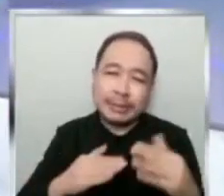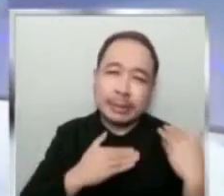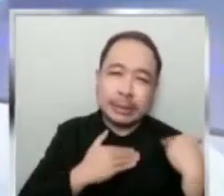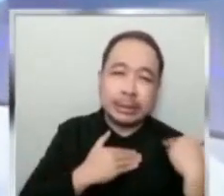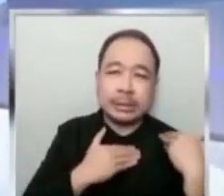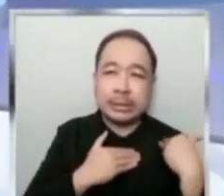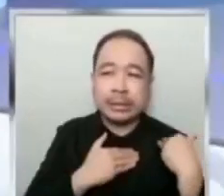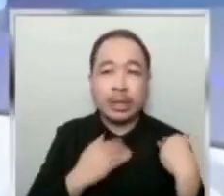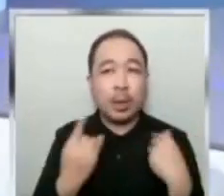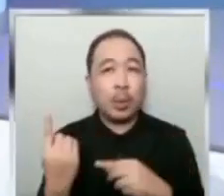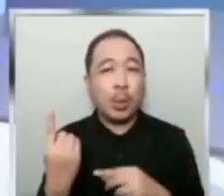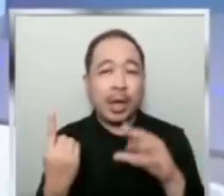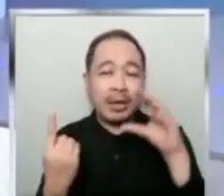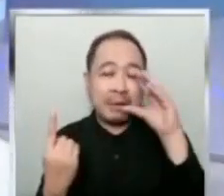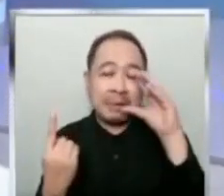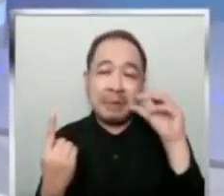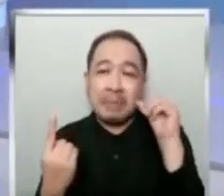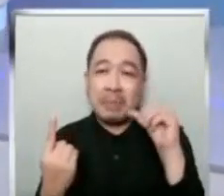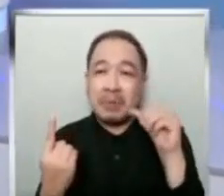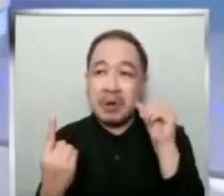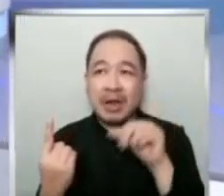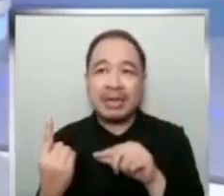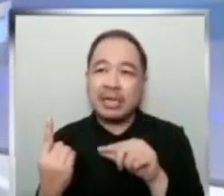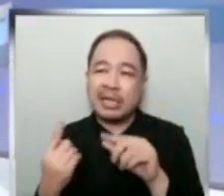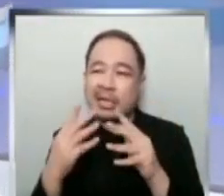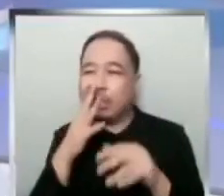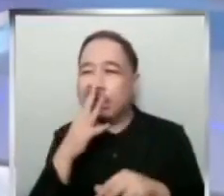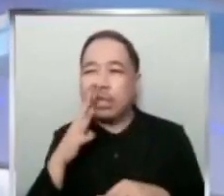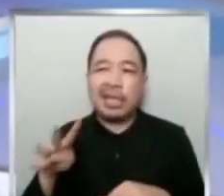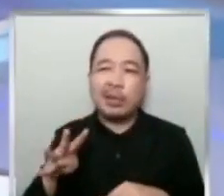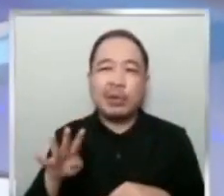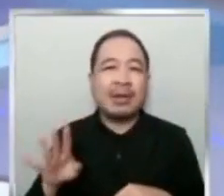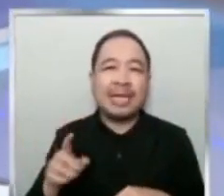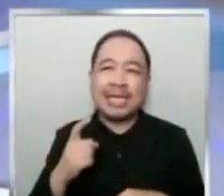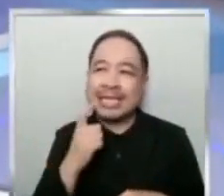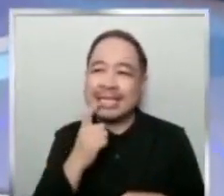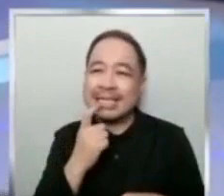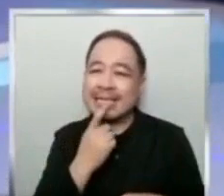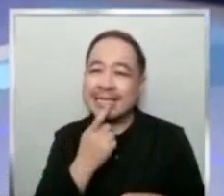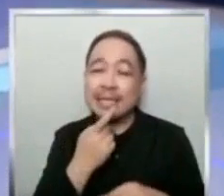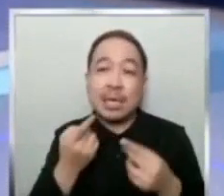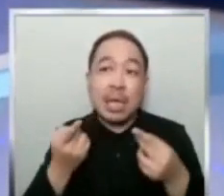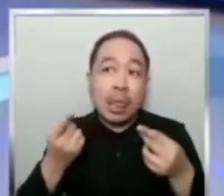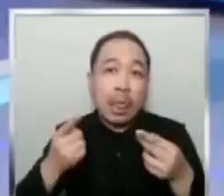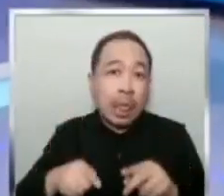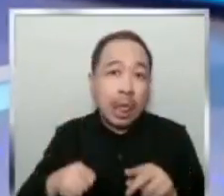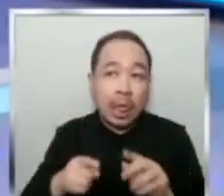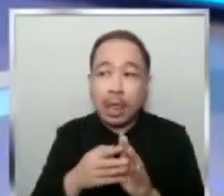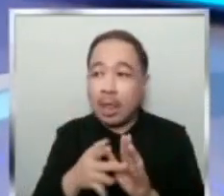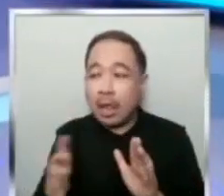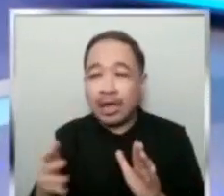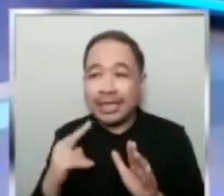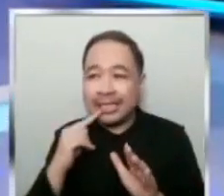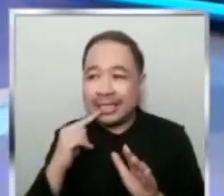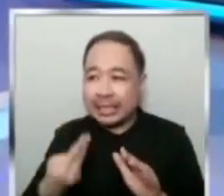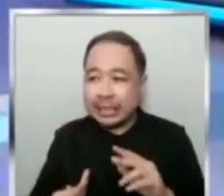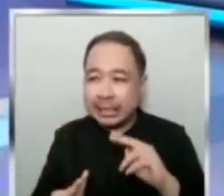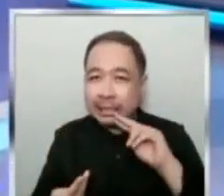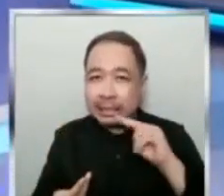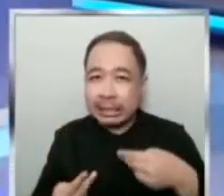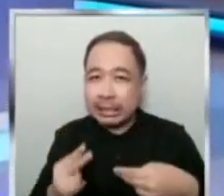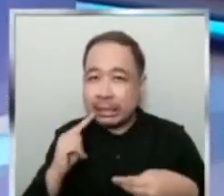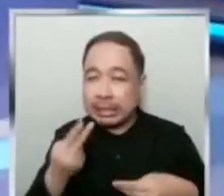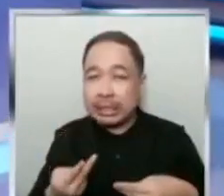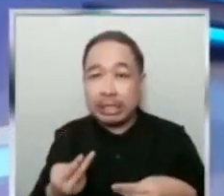ngipin. Ang resulta, nalagas ang mga ngipin niya at nanganganib pang magaya sa kanya ang